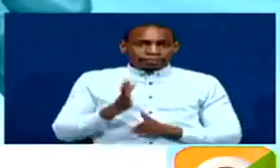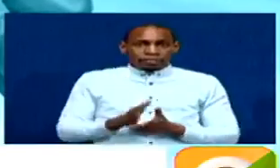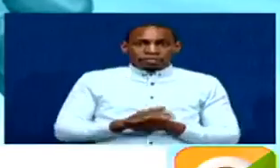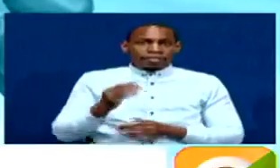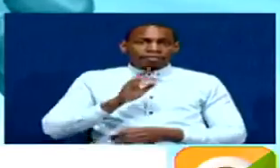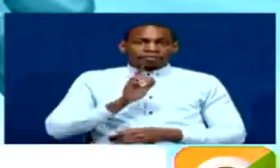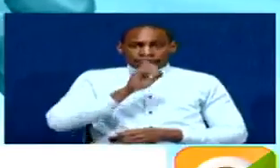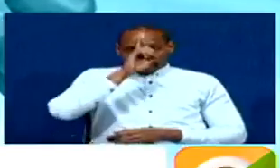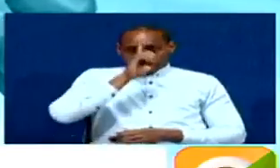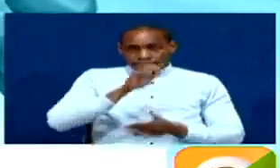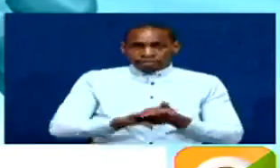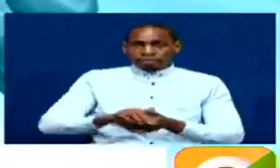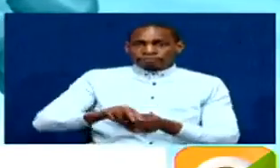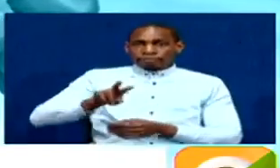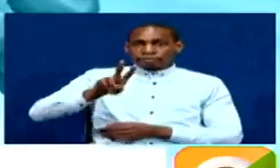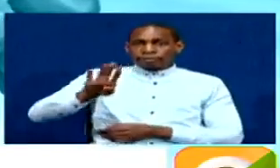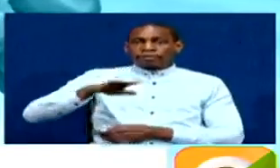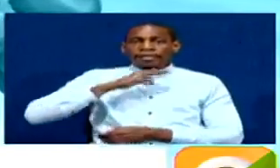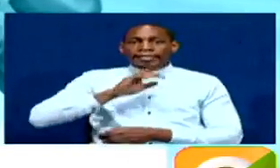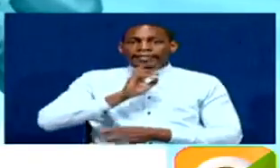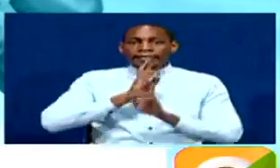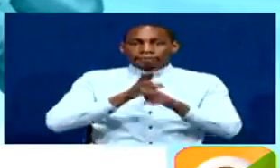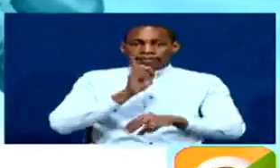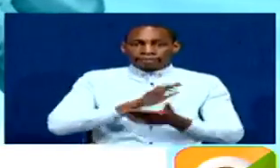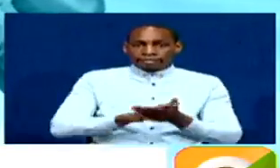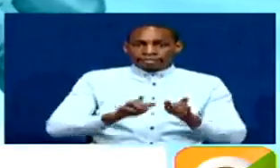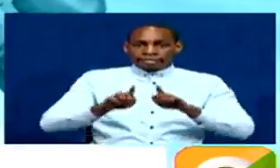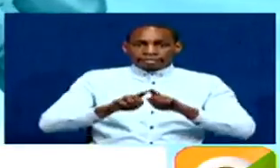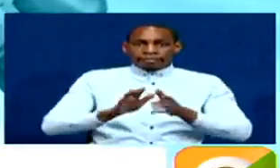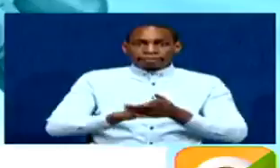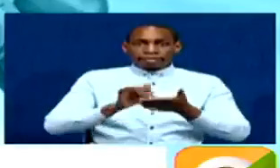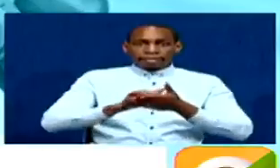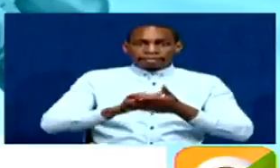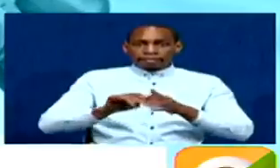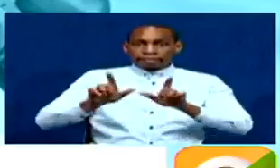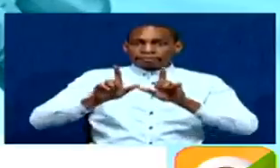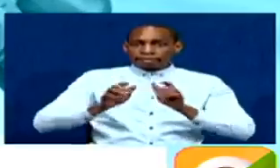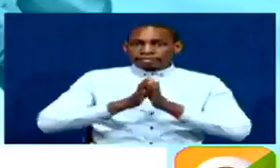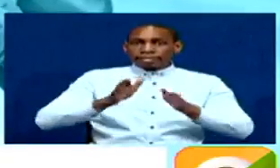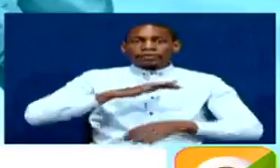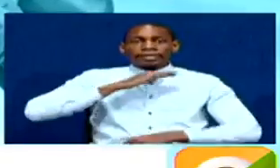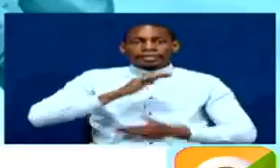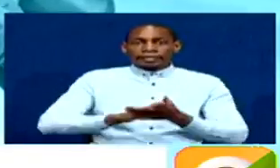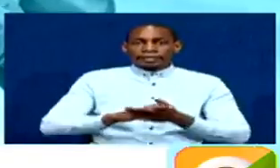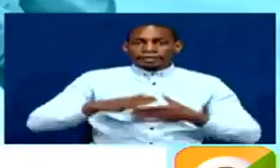mahututi. Aidha, vifo 24 vimeripotiwa. Na licha ya vyote kuwa ni ripoti za kuchelewa, jumla ya vifo